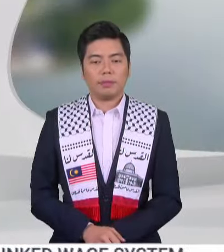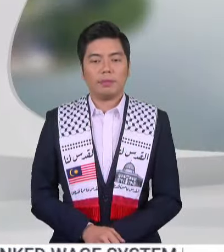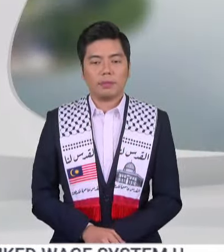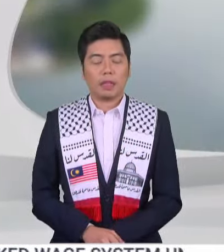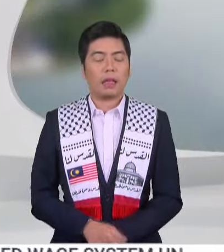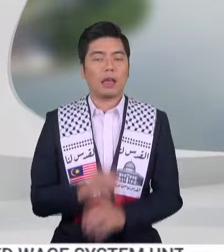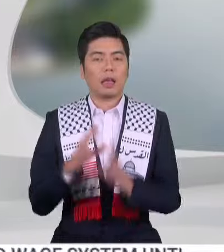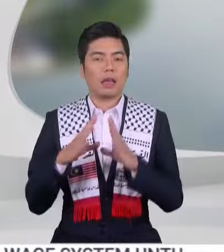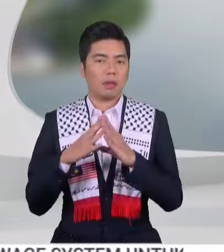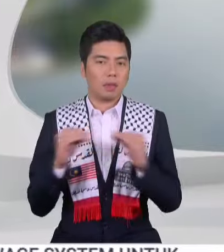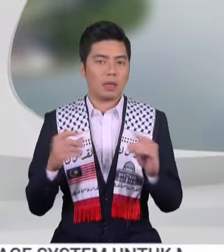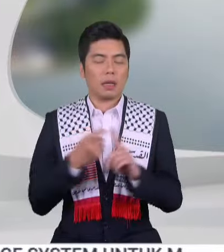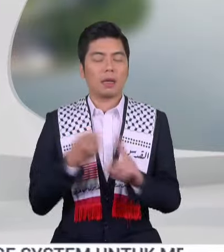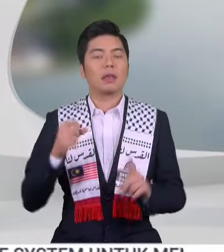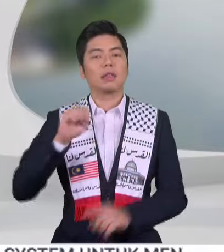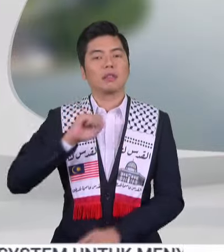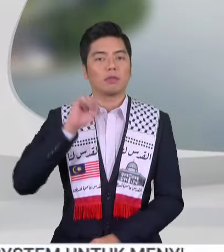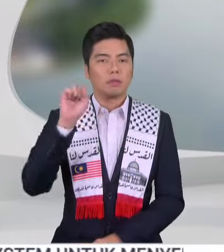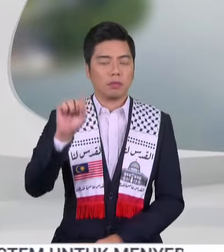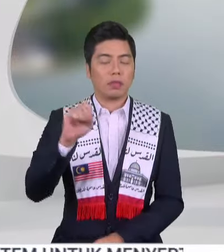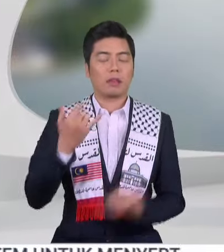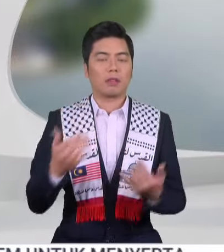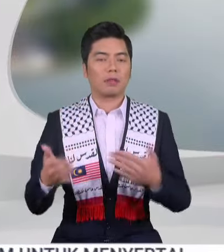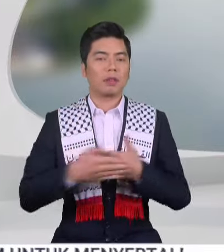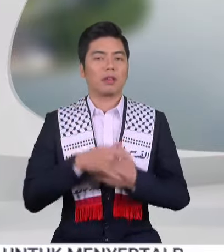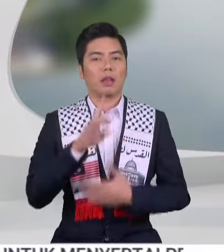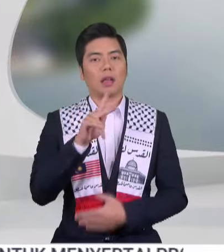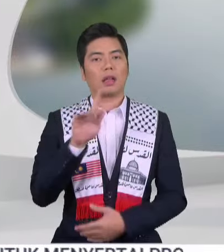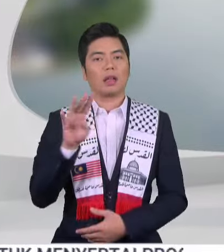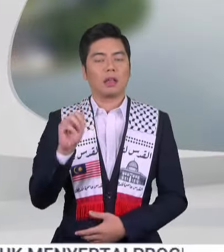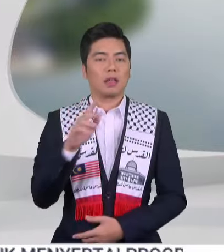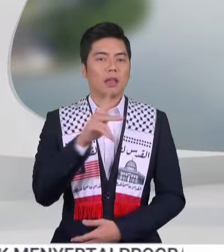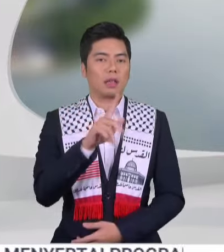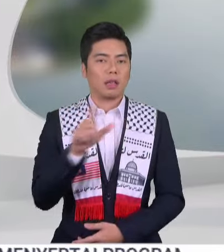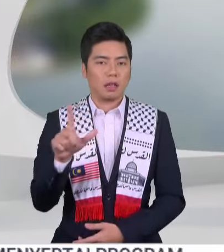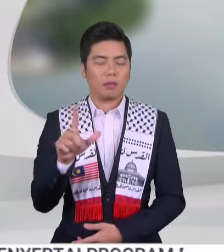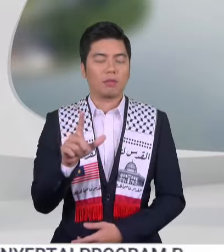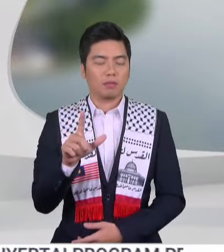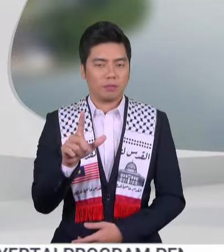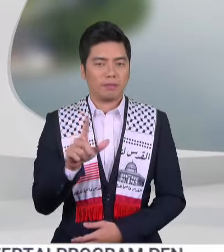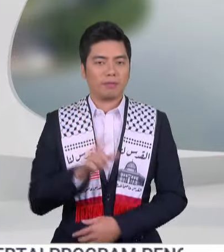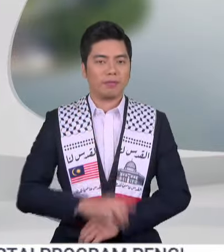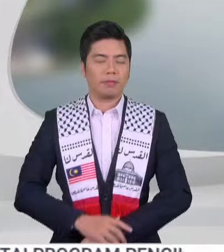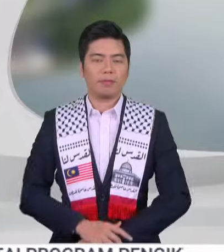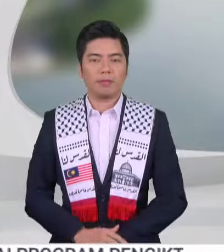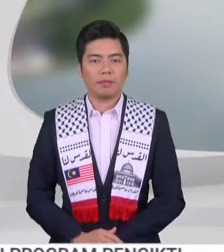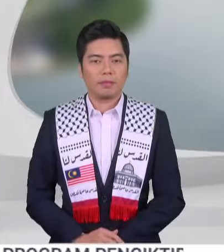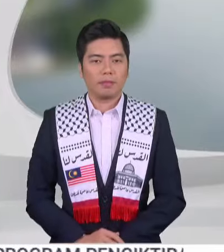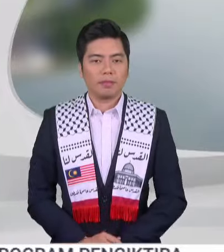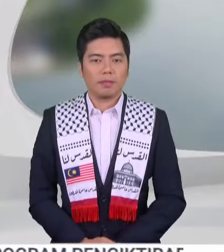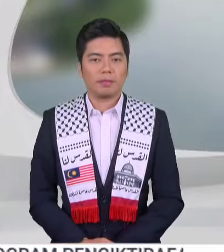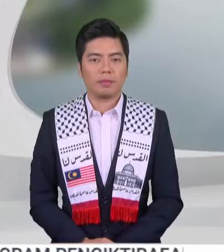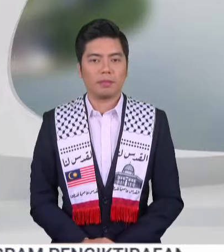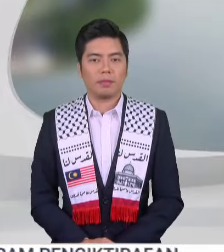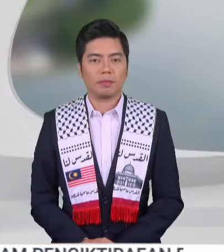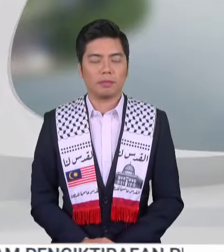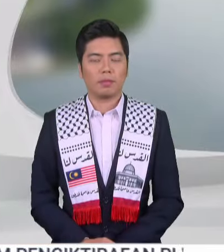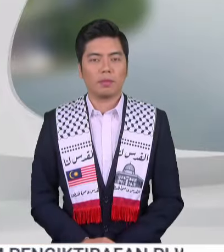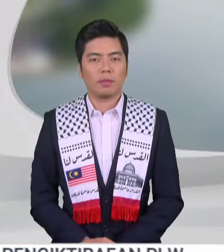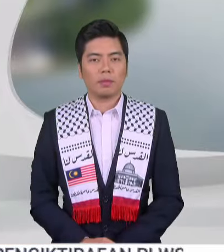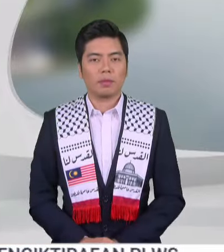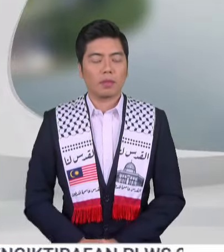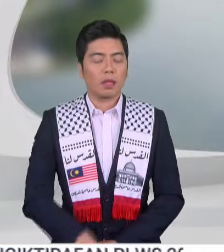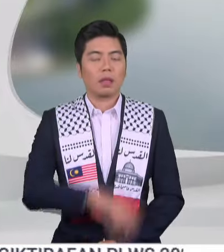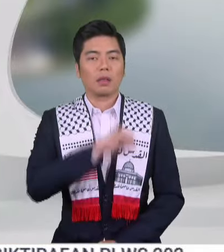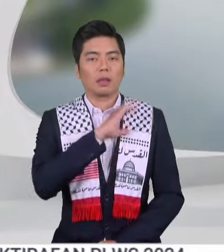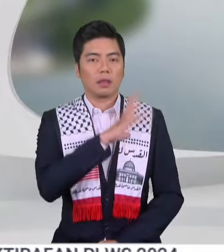Baik, sekian perkongsian dari Negeri di Bawah Bayu. Kembali bersama Zahira Radzi untuk lebih banyak perkembangan semasa dalam negara. Dari sungai